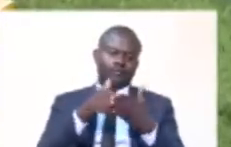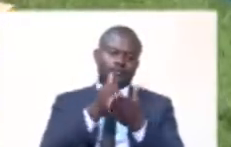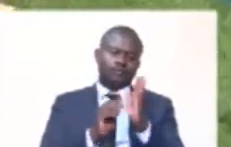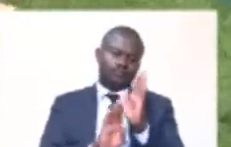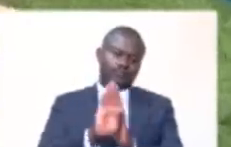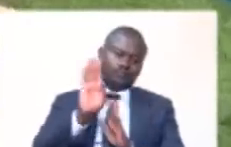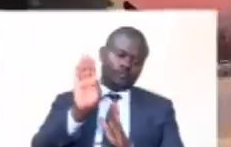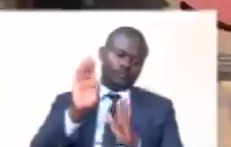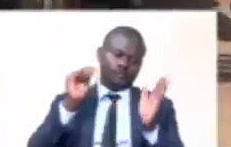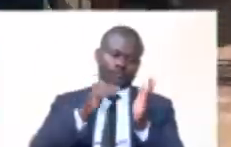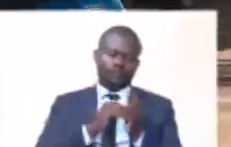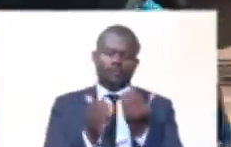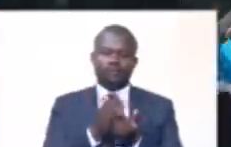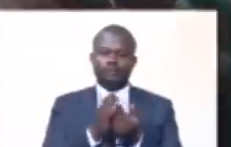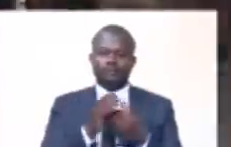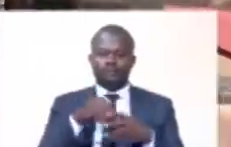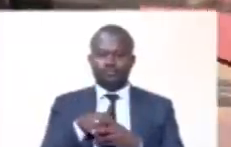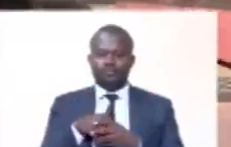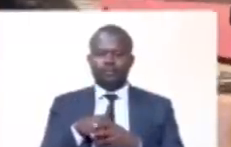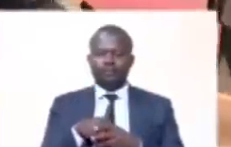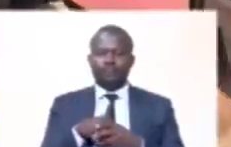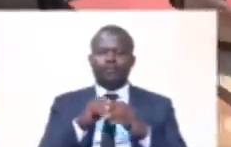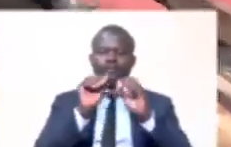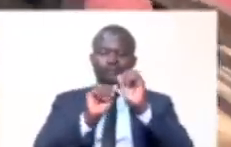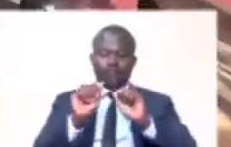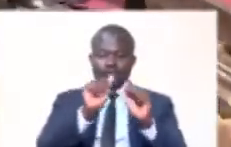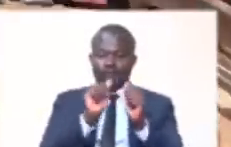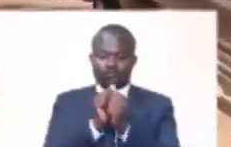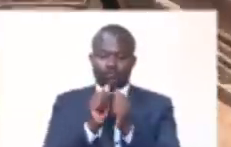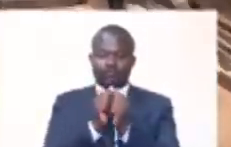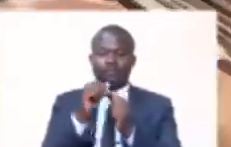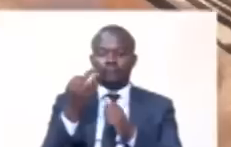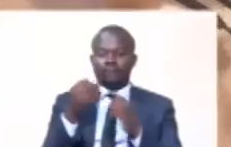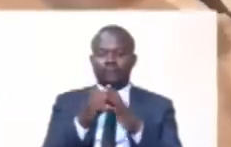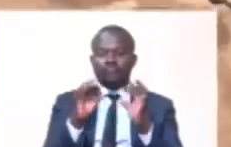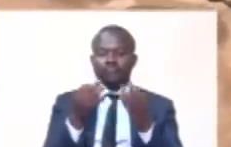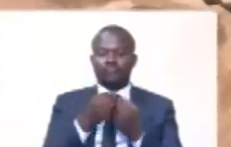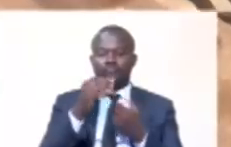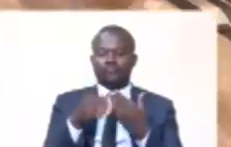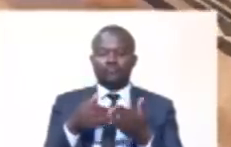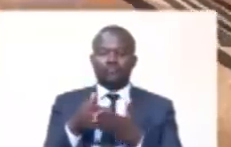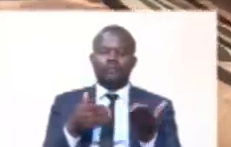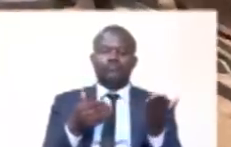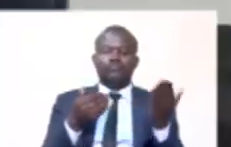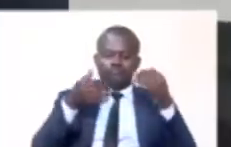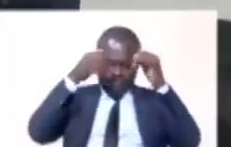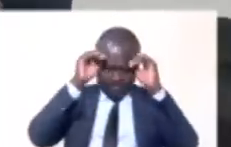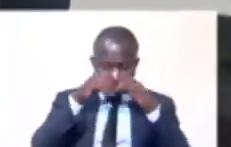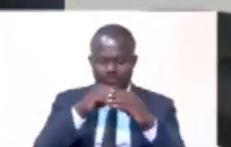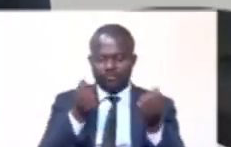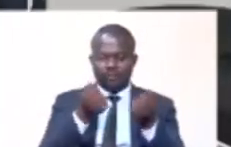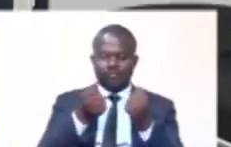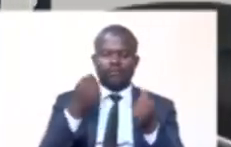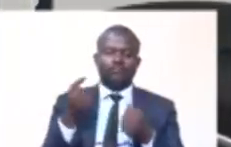kwiteza imbere aborozi b'inka bubakiye ubwogero bw'inka 13 ndetse n'imiryango 4 yorojwe inka hakaba n'imodoka